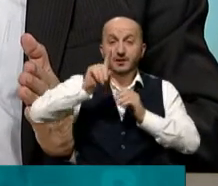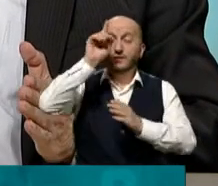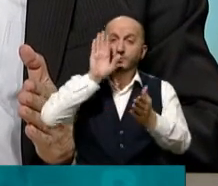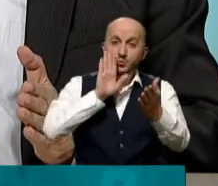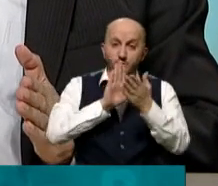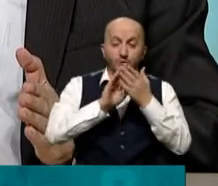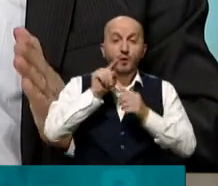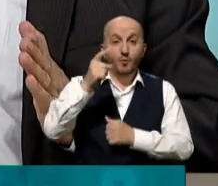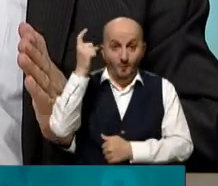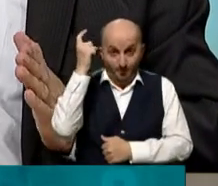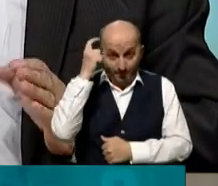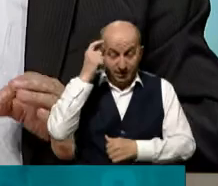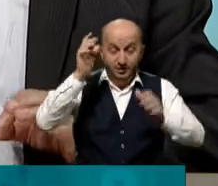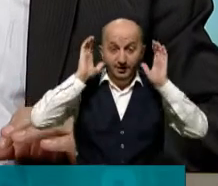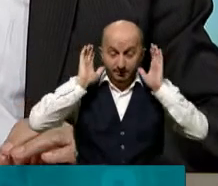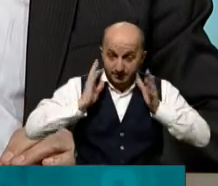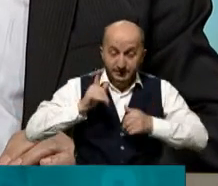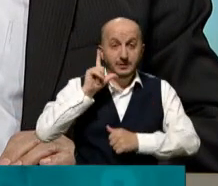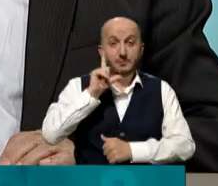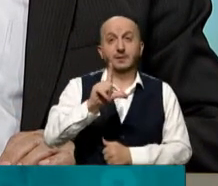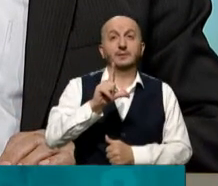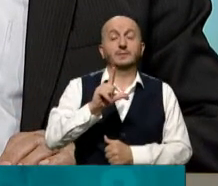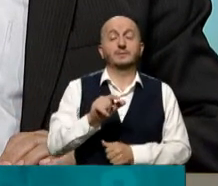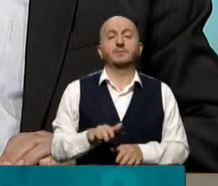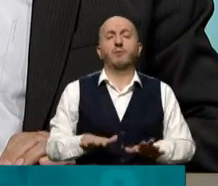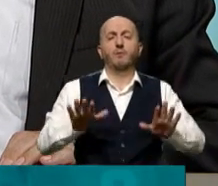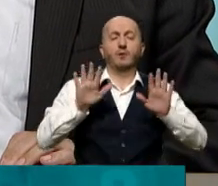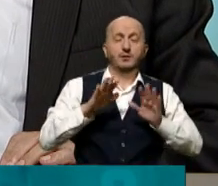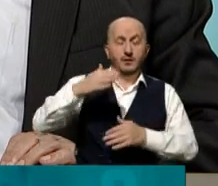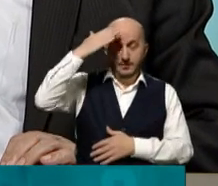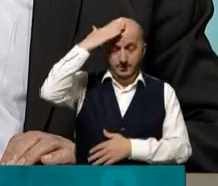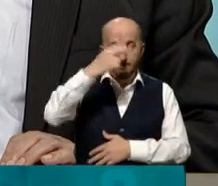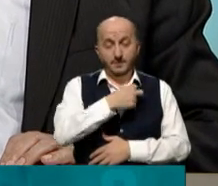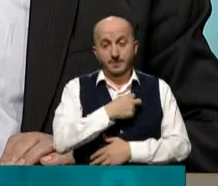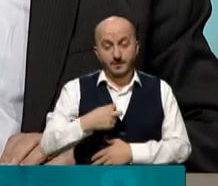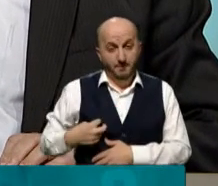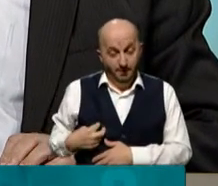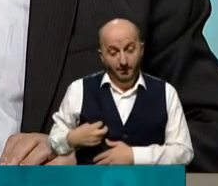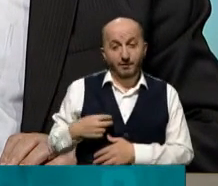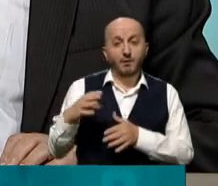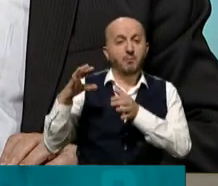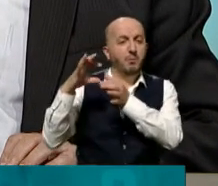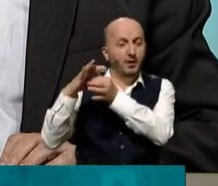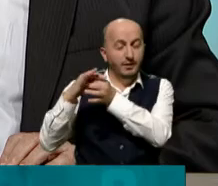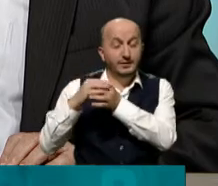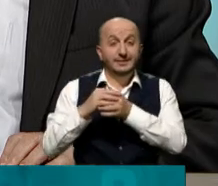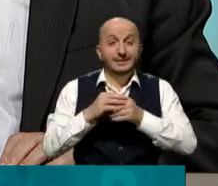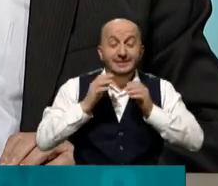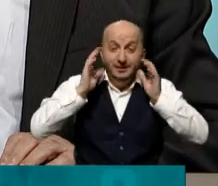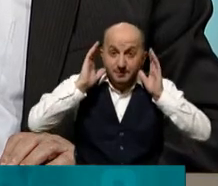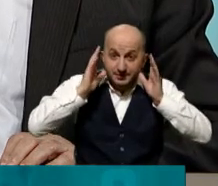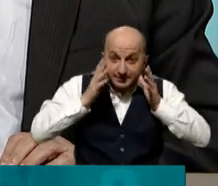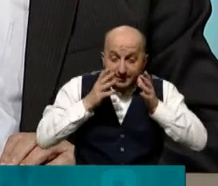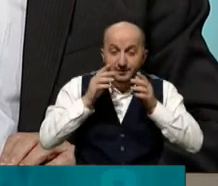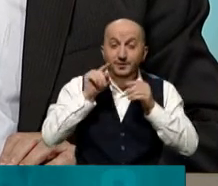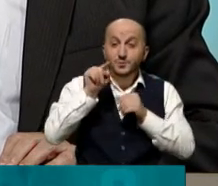Bu bilinçle namaz kılmalıyız. Hatta Hazreti Peygamber'e nispet edilir. Derler ki namaz kılarken